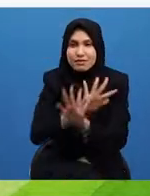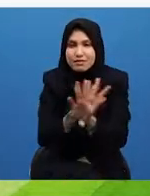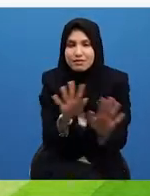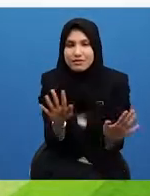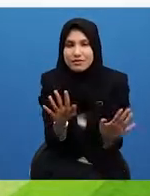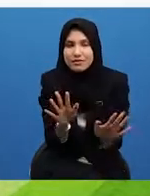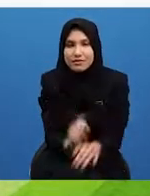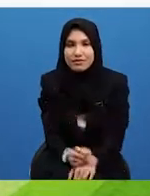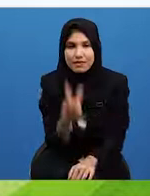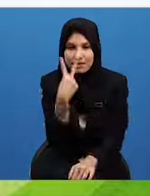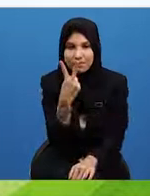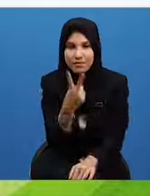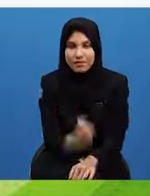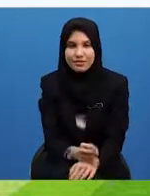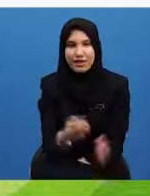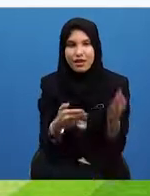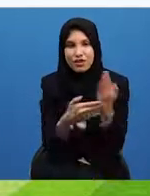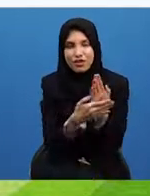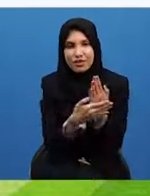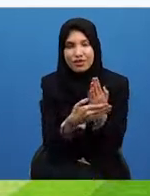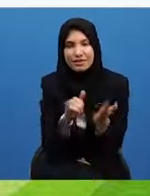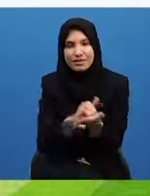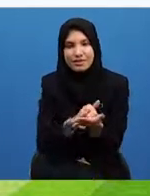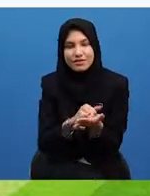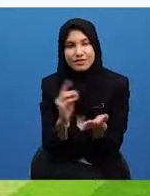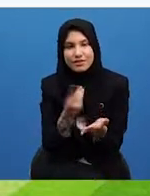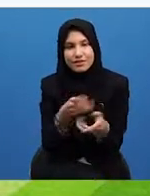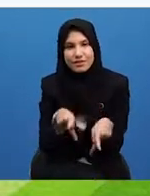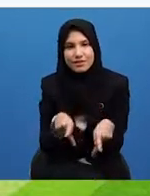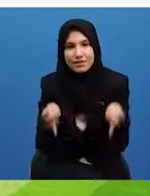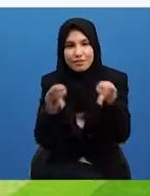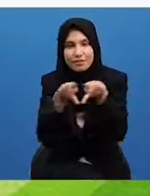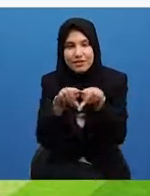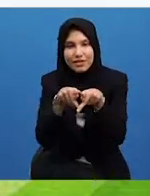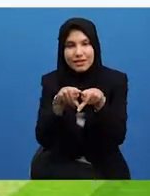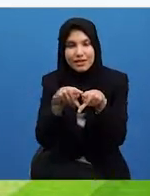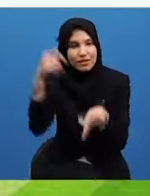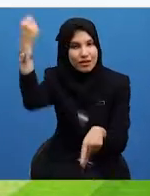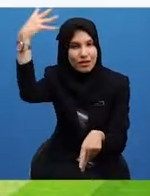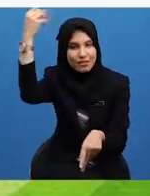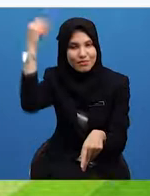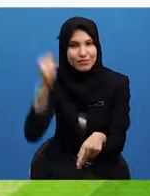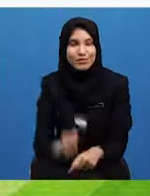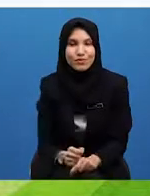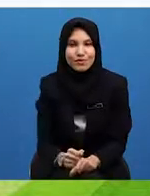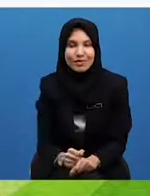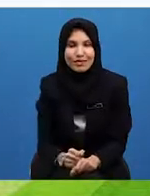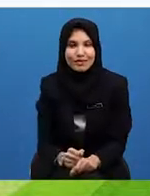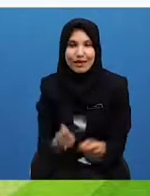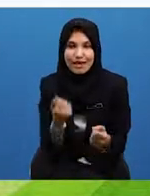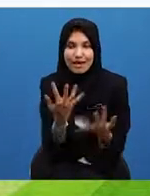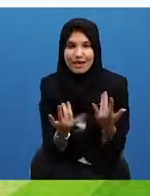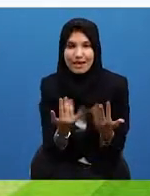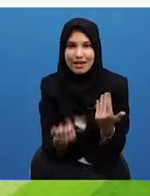kelihatan oleh itu kita perlukan lampu dan menyalakan api